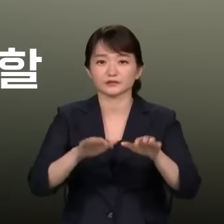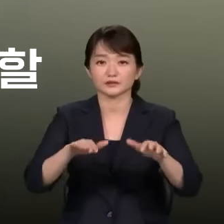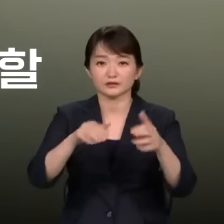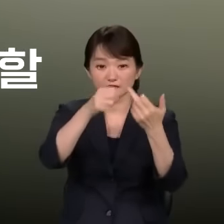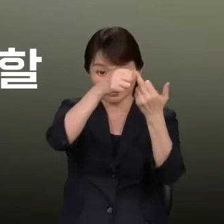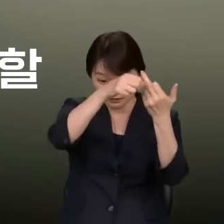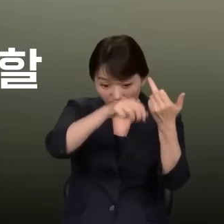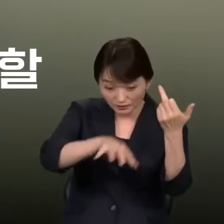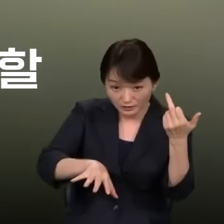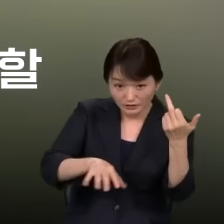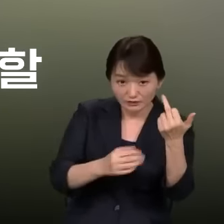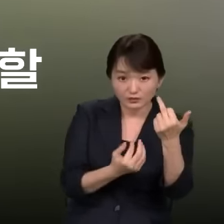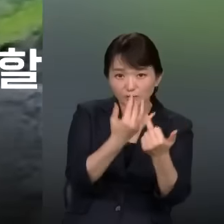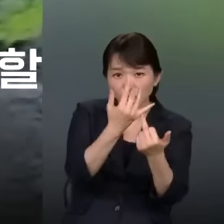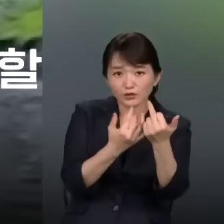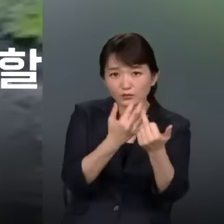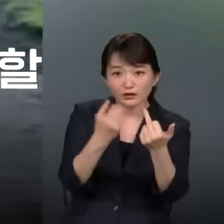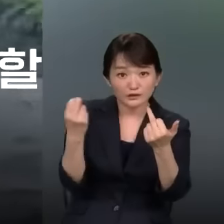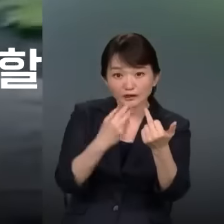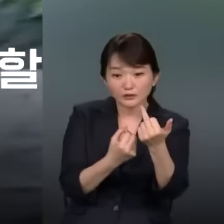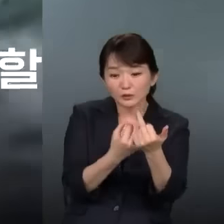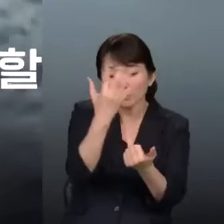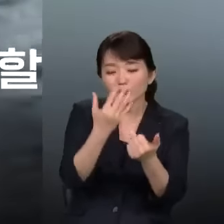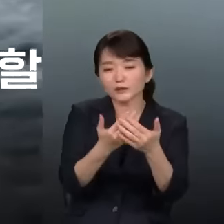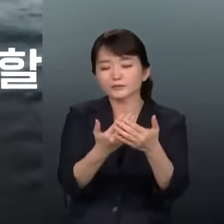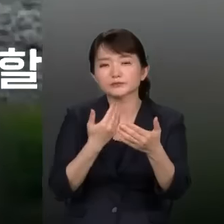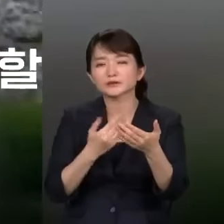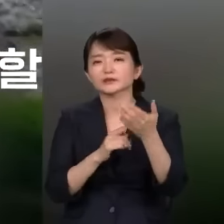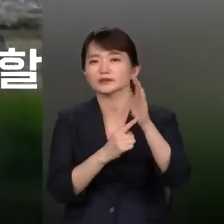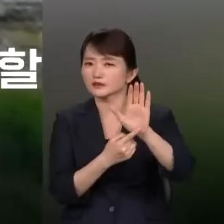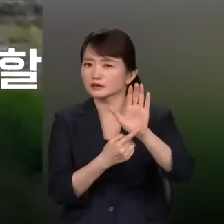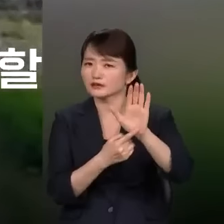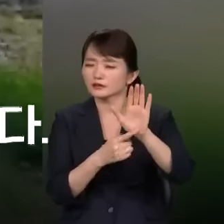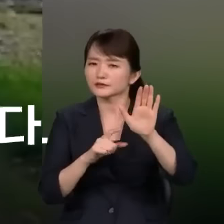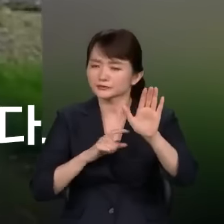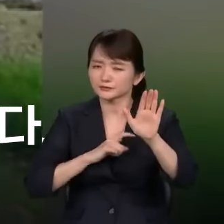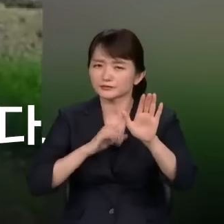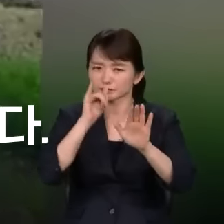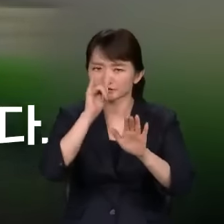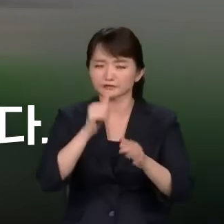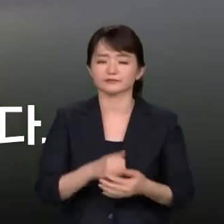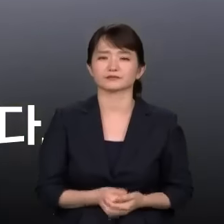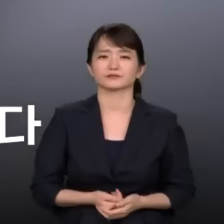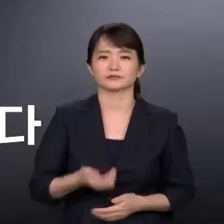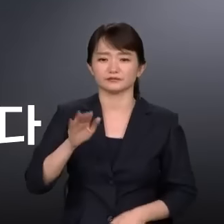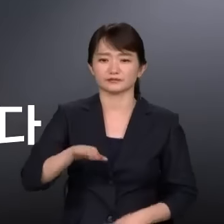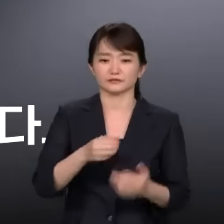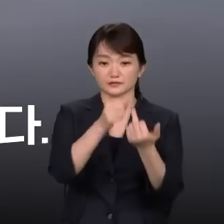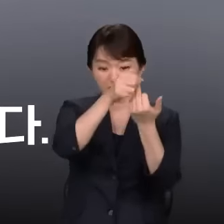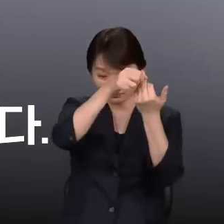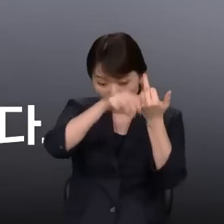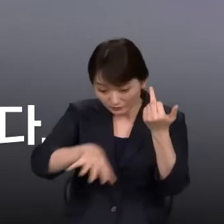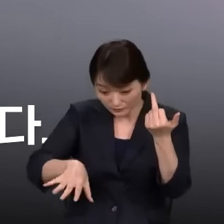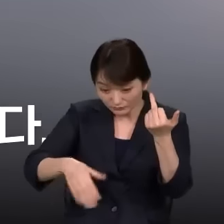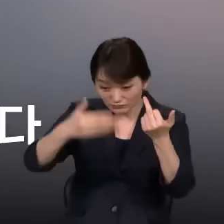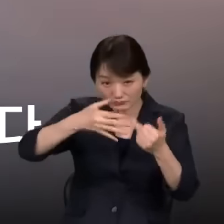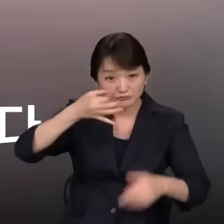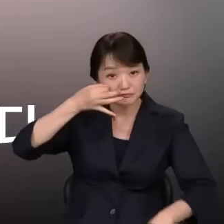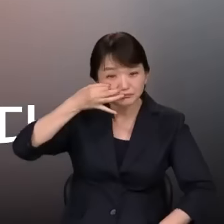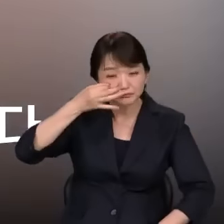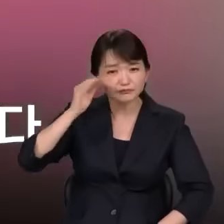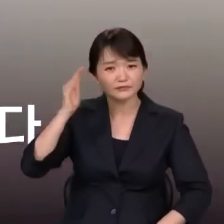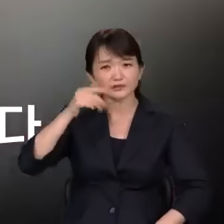산사태가 활화산인 백두산이 다시 폭발할 전조가 아니냐는 의문도 제기됐습니다. 하지만 산사태 영상을 본 전문가들은